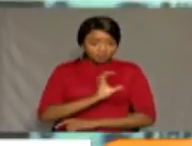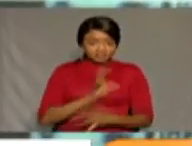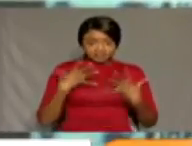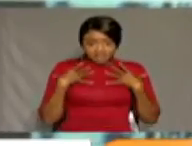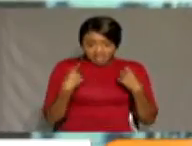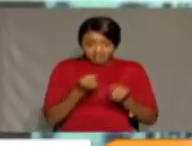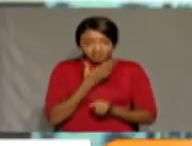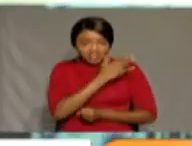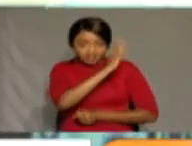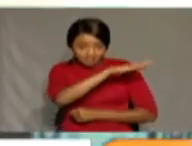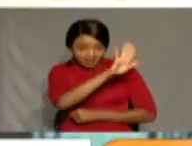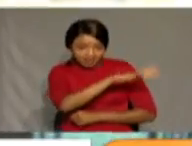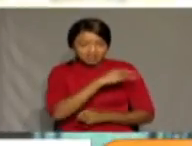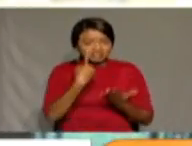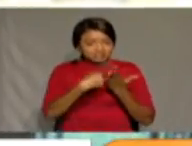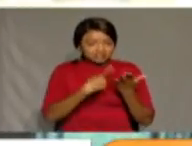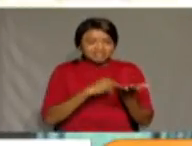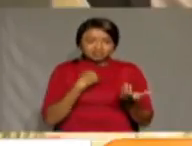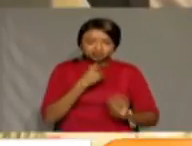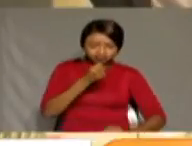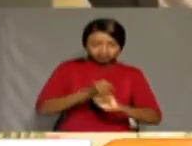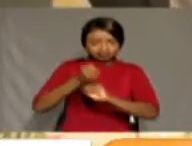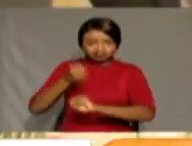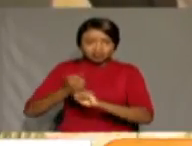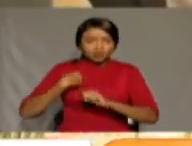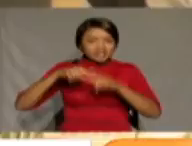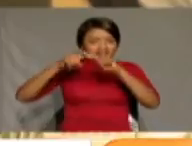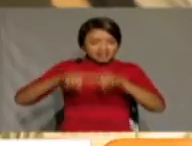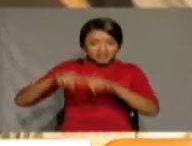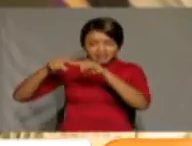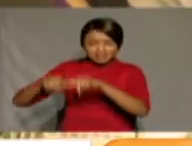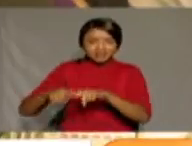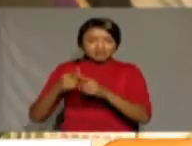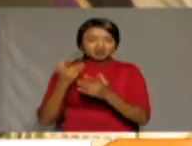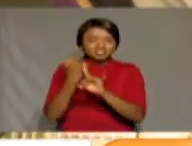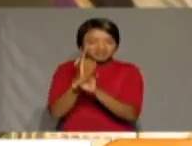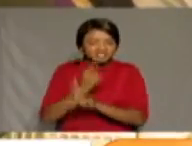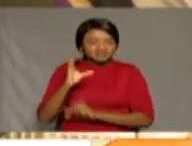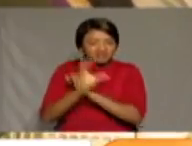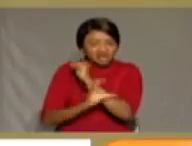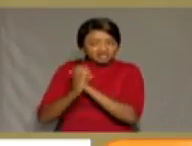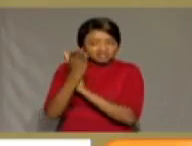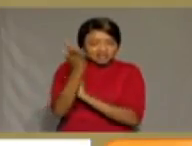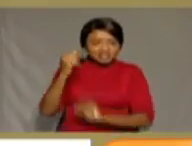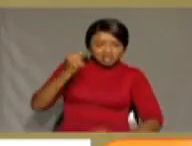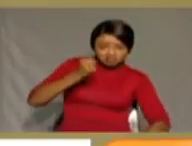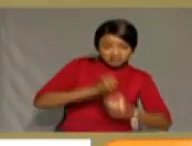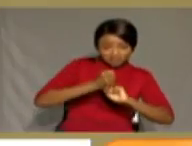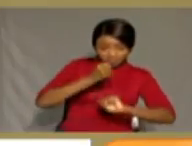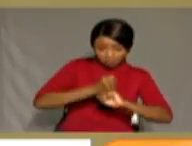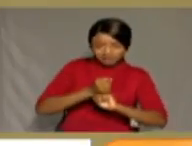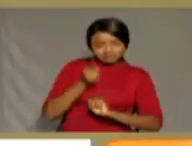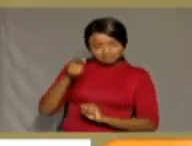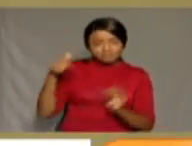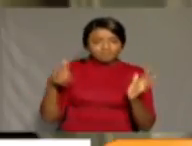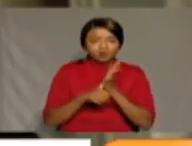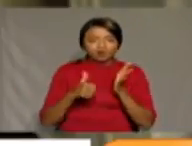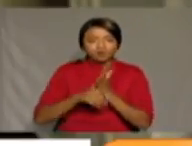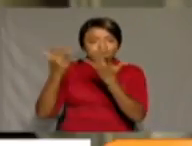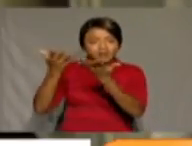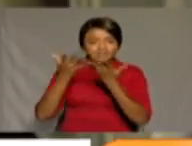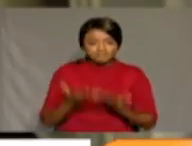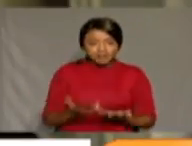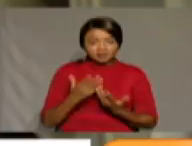kutegemea usaidizi wa mataifa kupita kiasi na ukosefu wa bajeti kwa huduma ya kitaifa ya kuhifadhi damu kumechangia masaibu